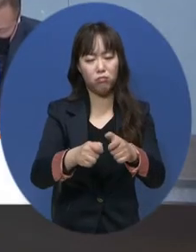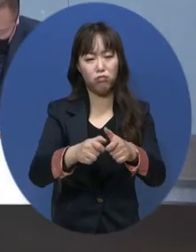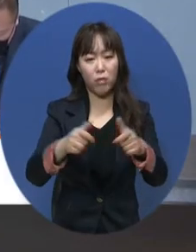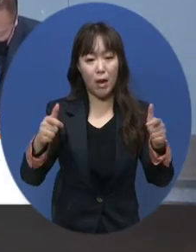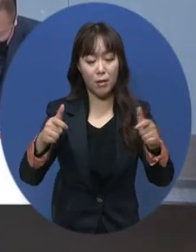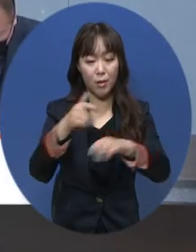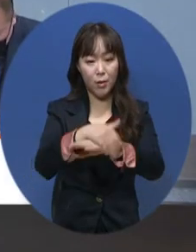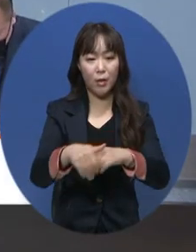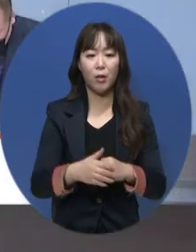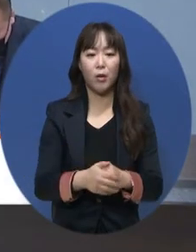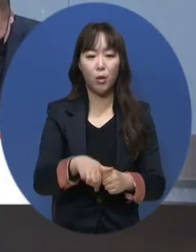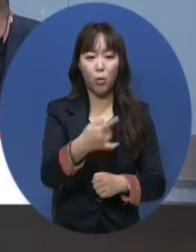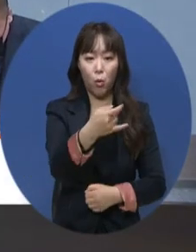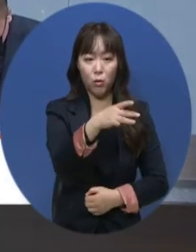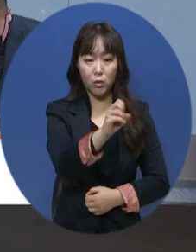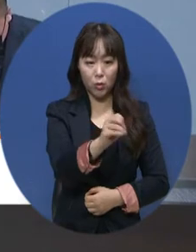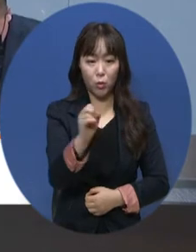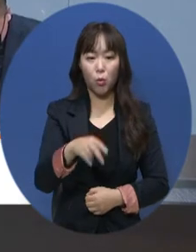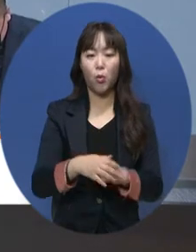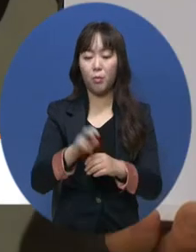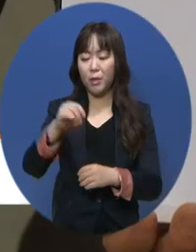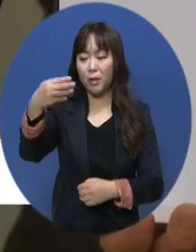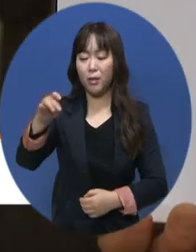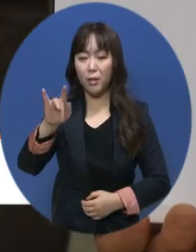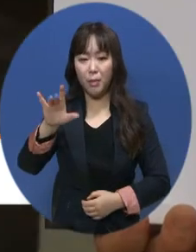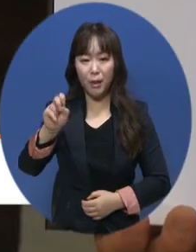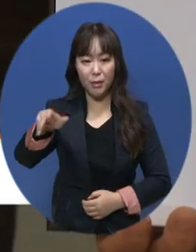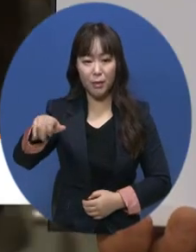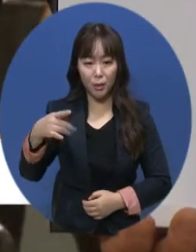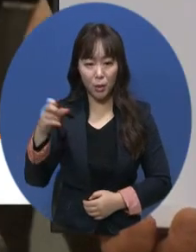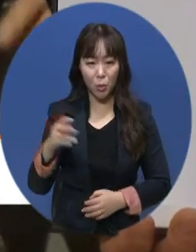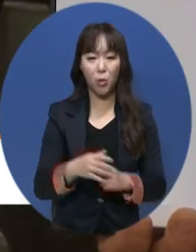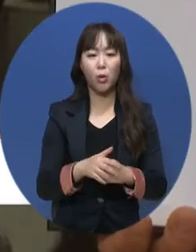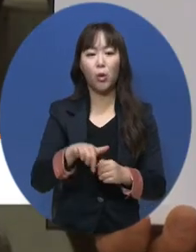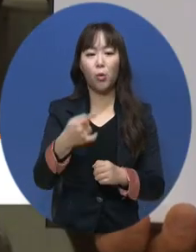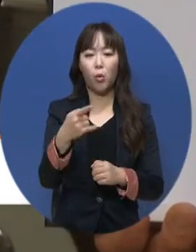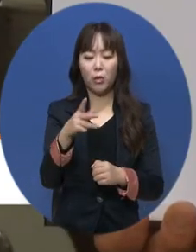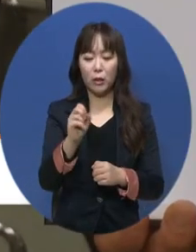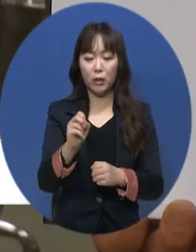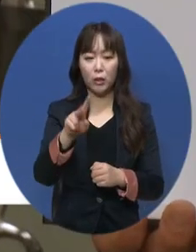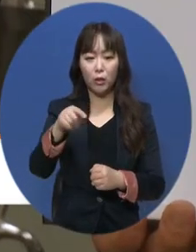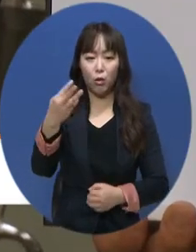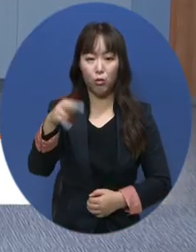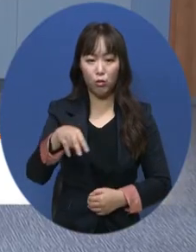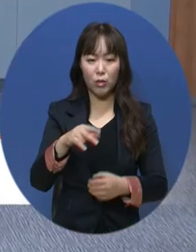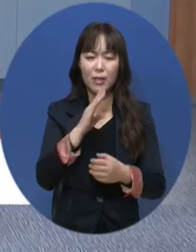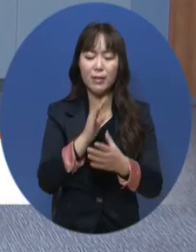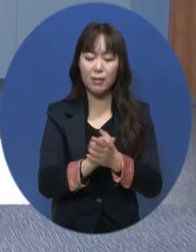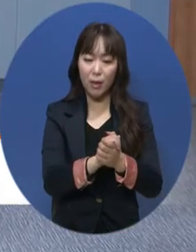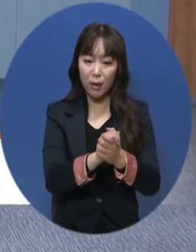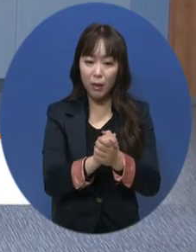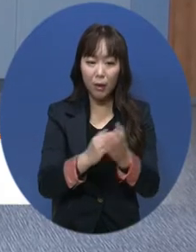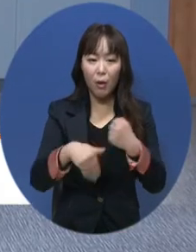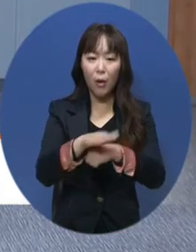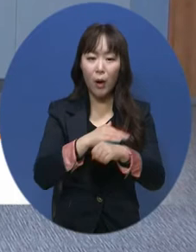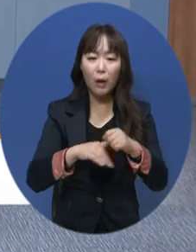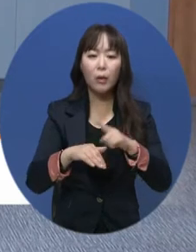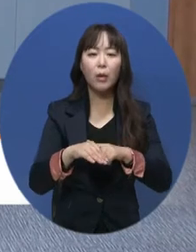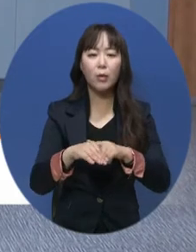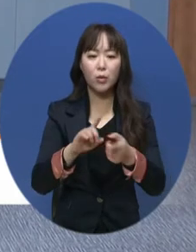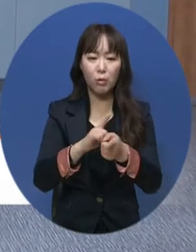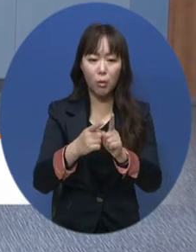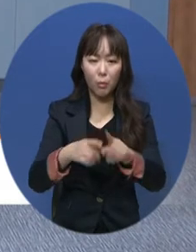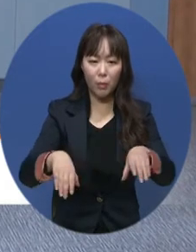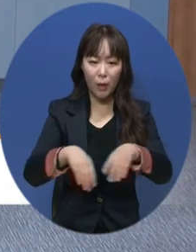고흥 군과 주식회사 미트 뱅크 그리고 고흥 석류 친환경 영농조합법인 이 함께 손을 잡고 0